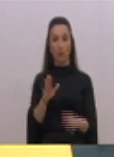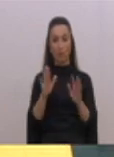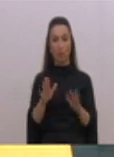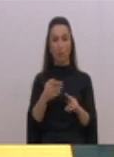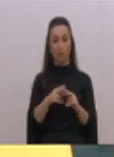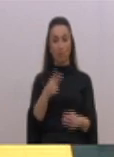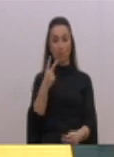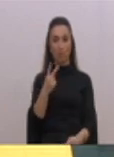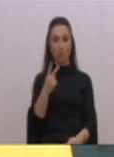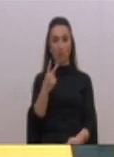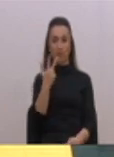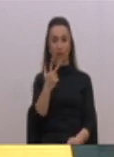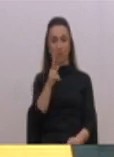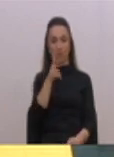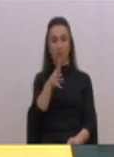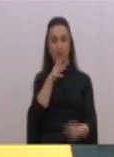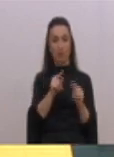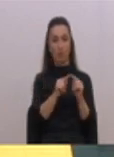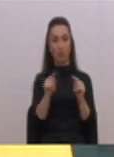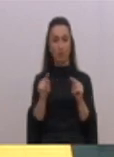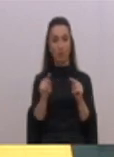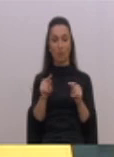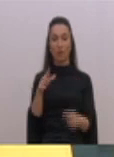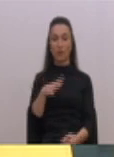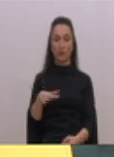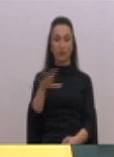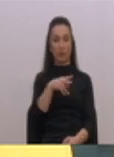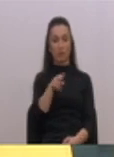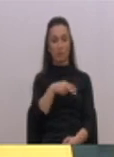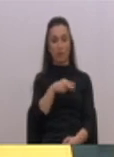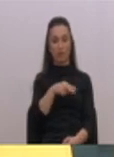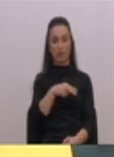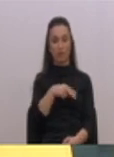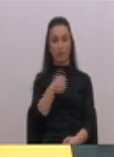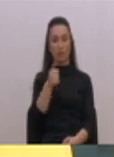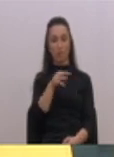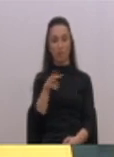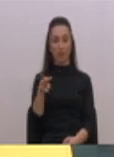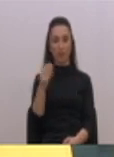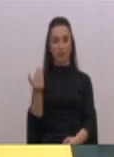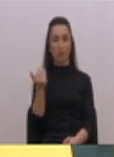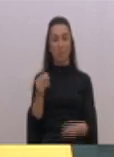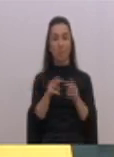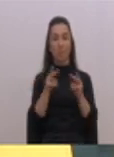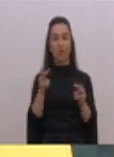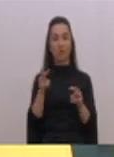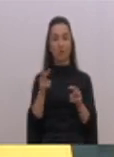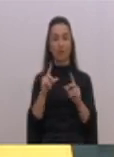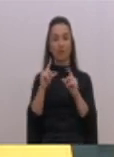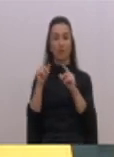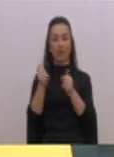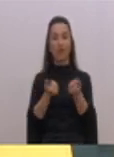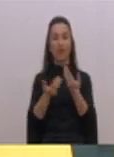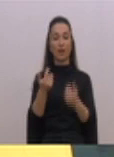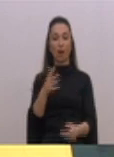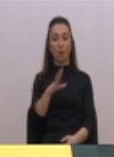ამ 2-3 წლის განმავლობაში საქართველოს პარლამენტში პრემიერ-მინისტრის და მინისტრების ვიზიტების